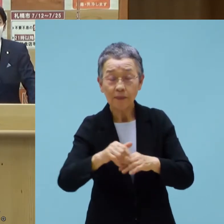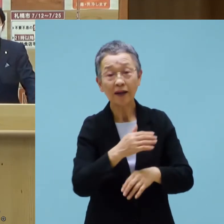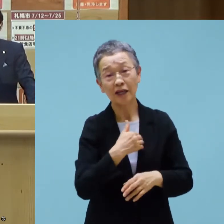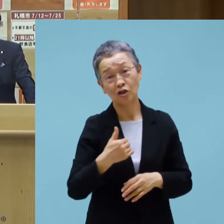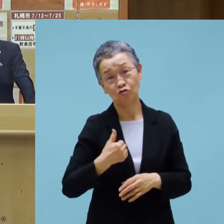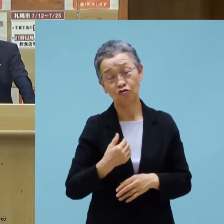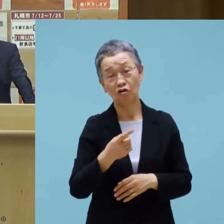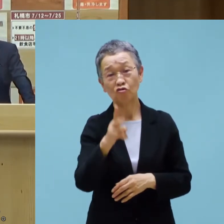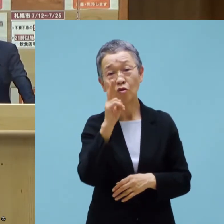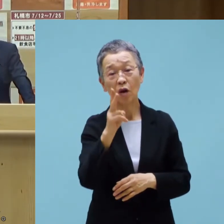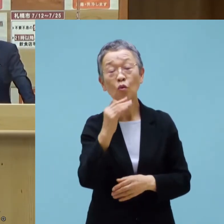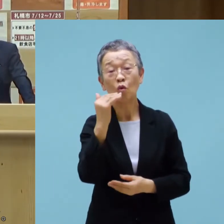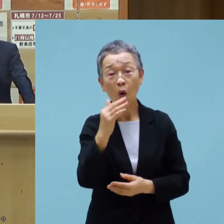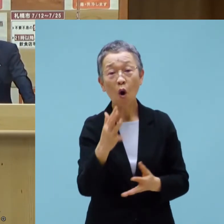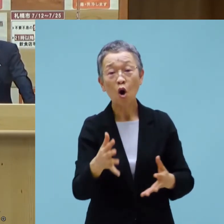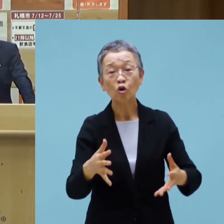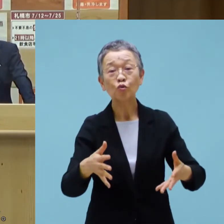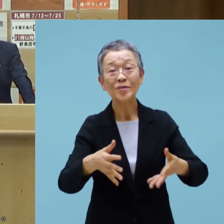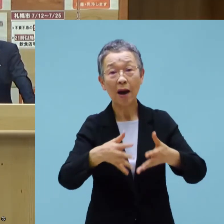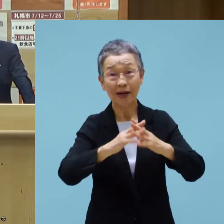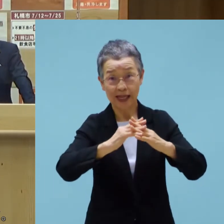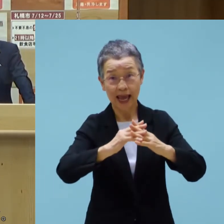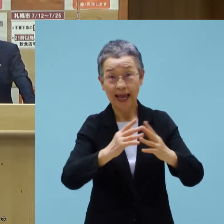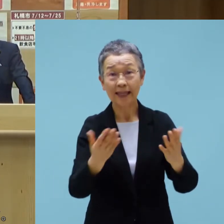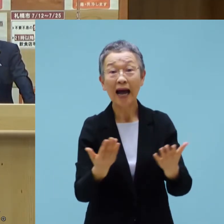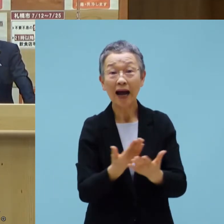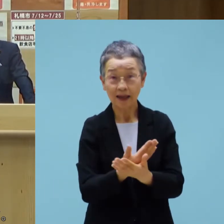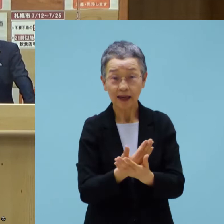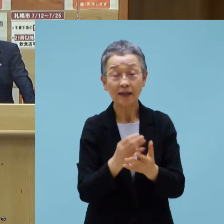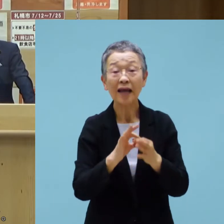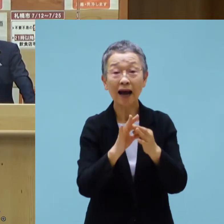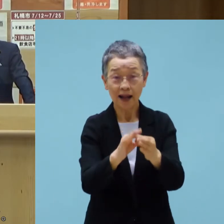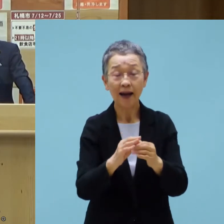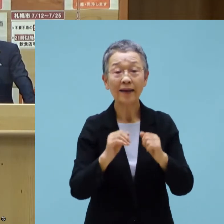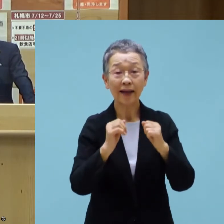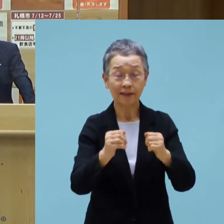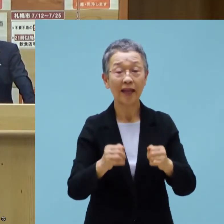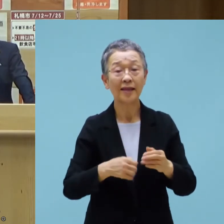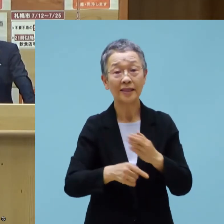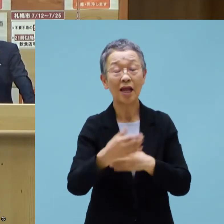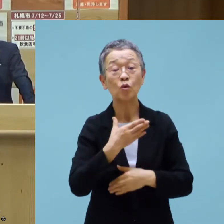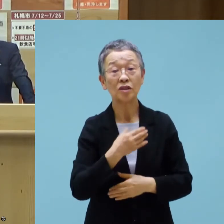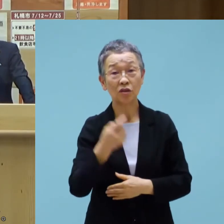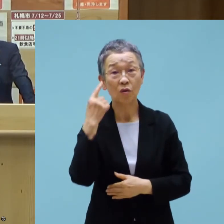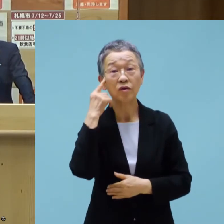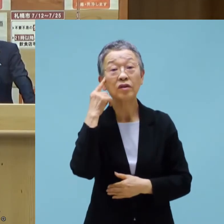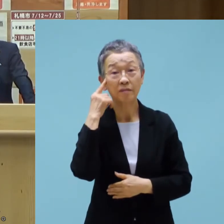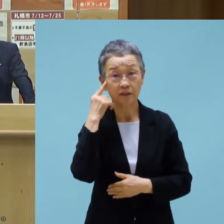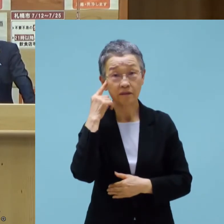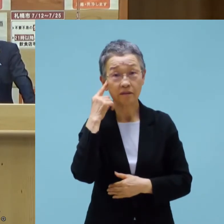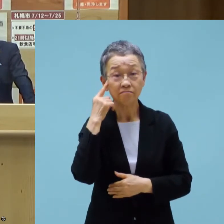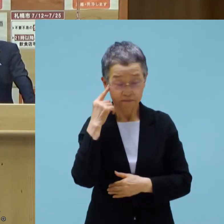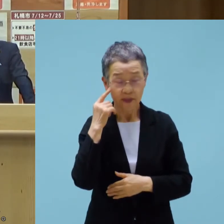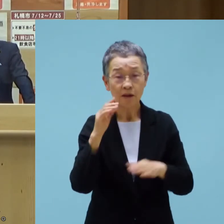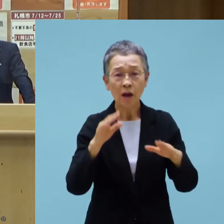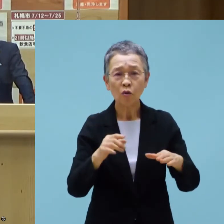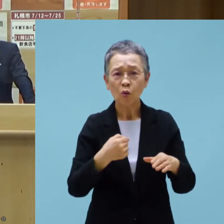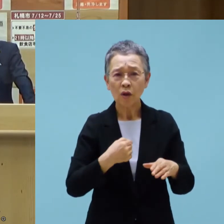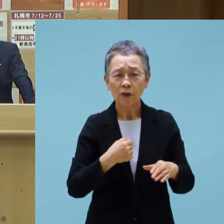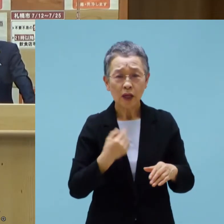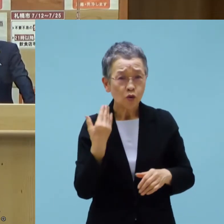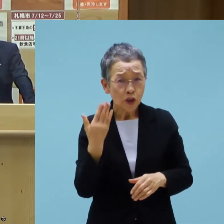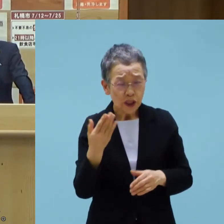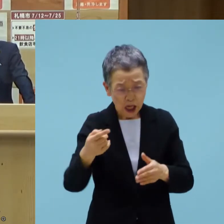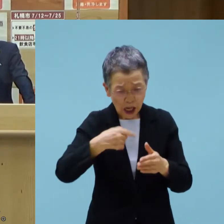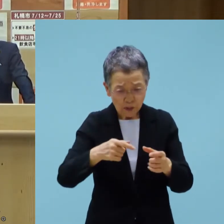ら取り組みをぜひしていただきたいというふうに考えています。 ごめんなさい、今のところで若干ちょっと私聞いてたことと相互